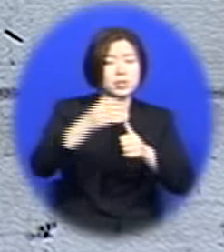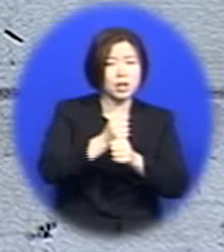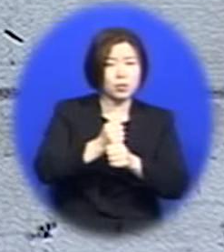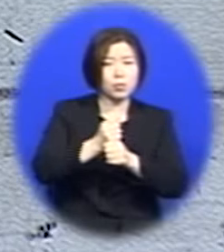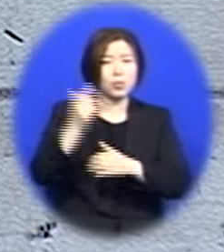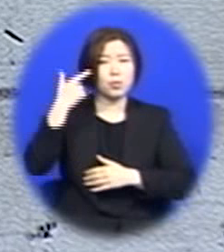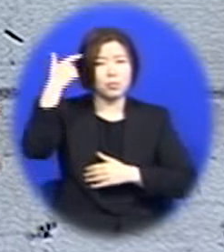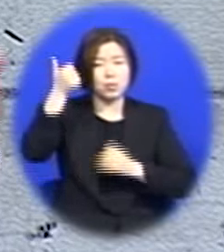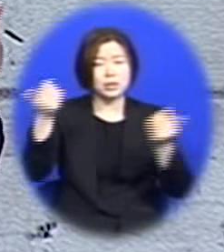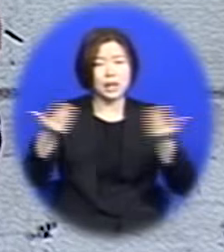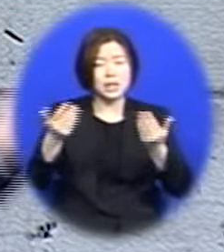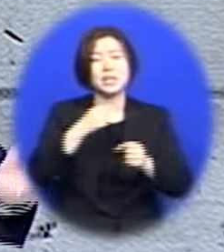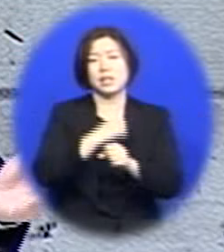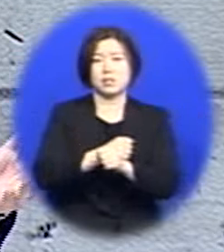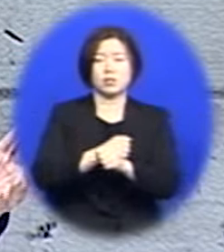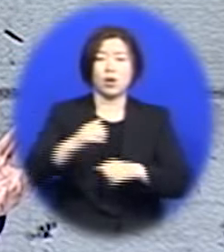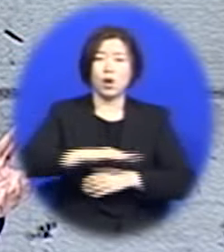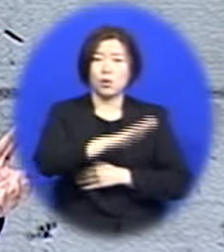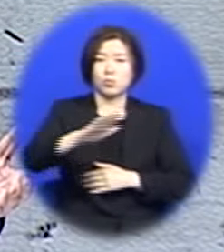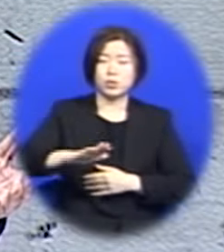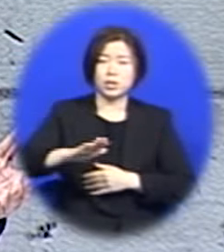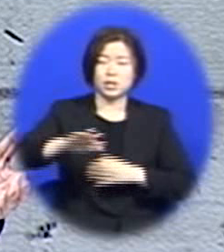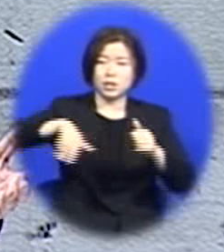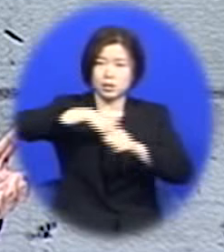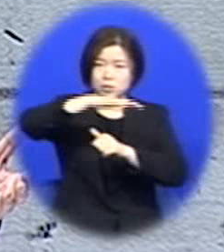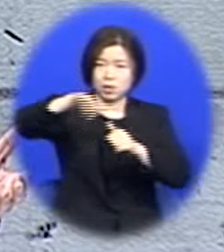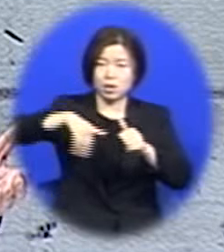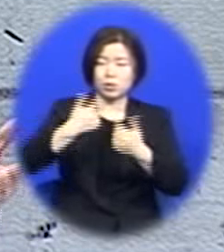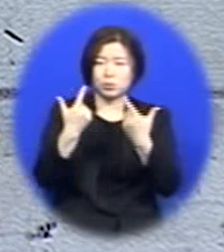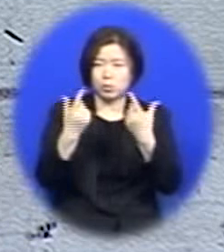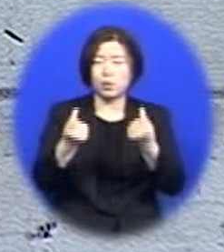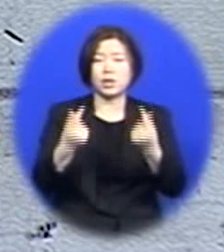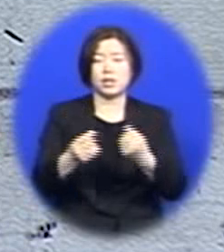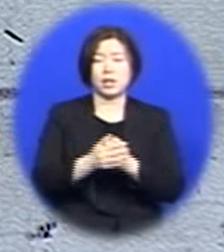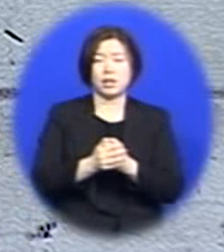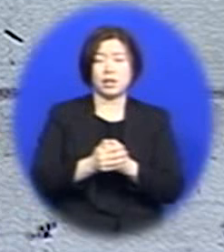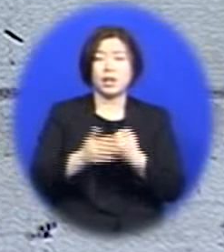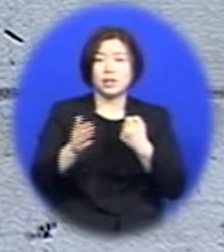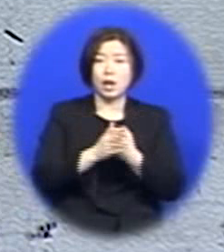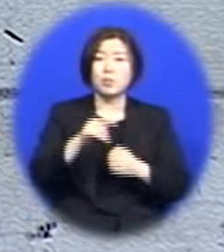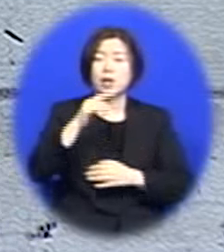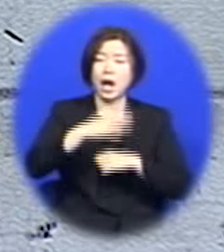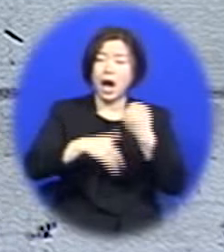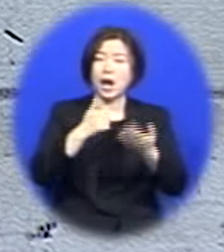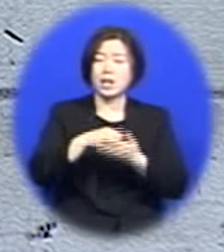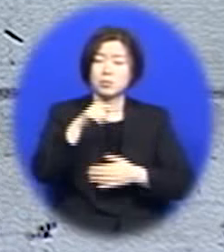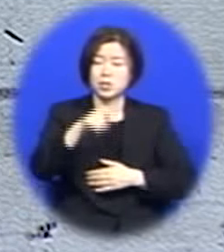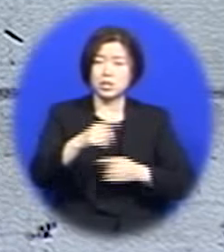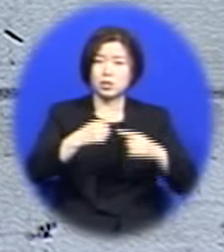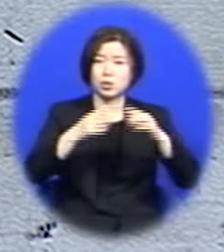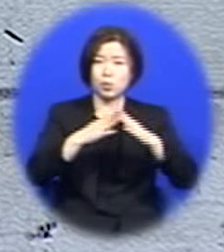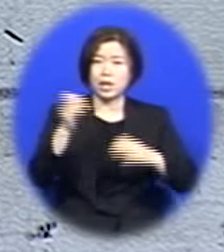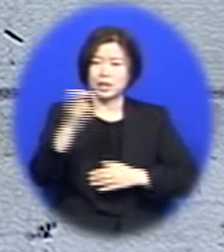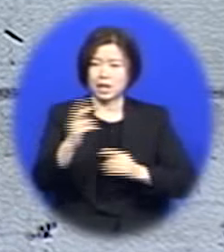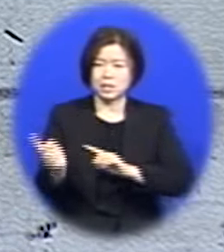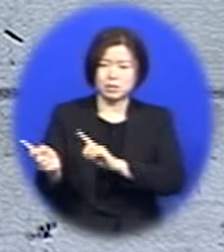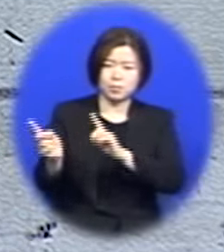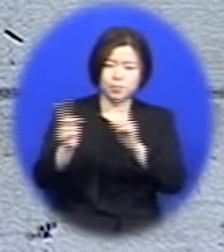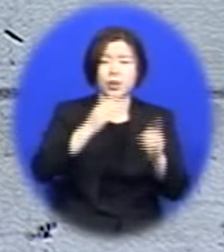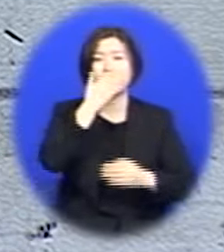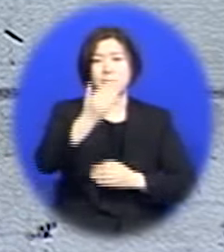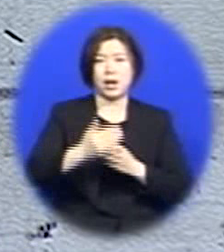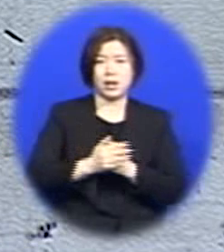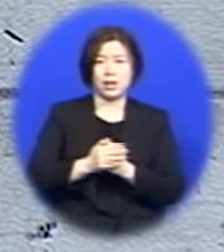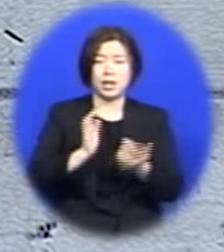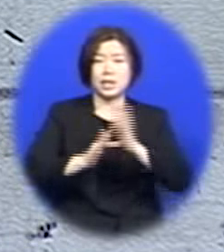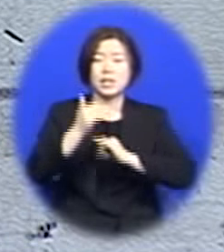목회했습니다. 우리 교회 상황과 똑같았어요. 그래서 하나님이 이 교회를 다시 일으키실 수 있었어요.